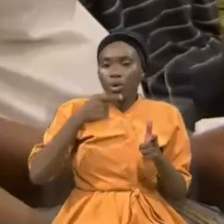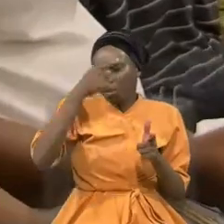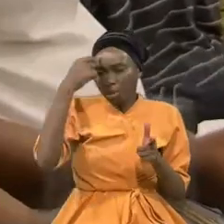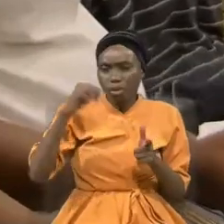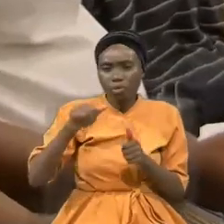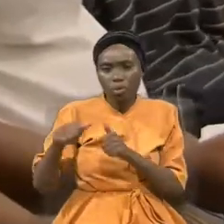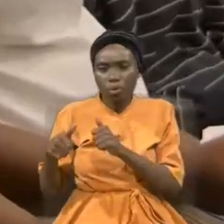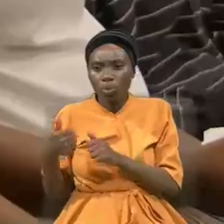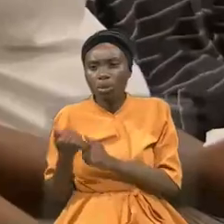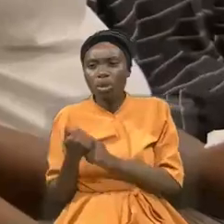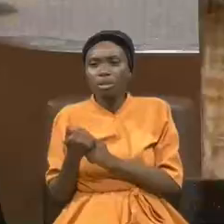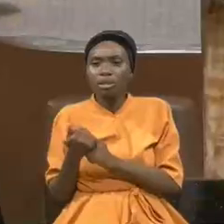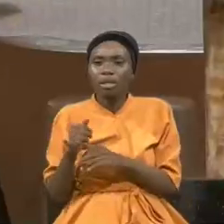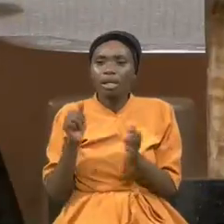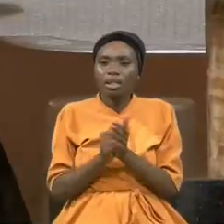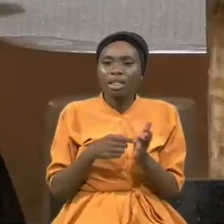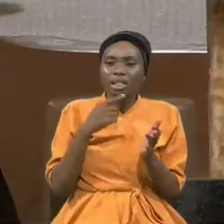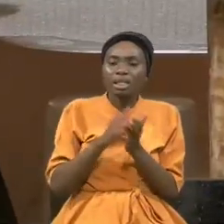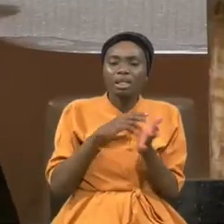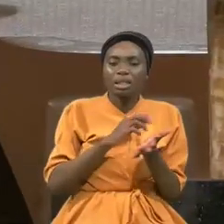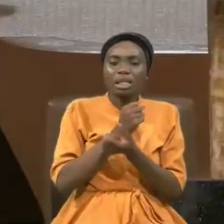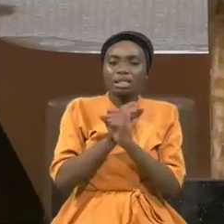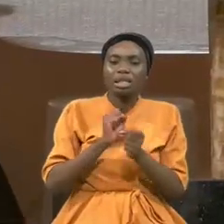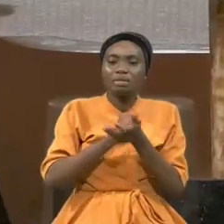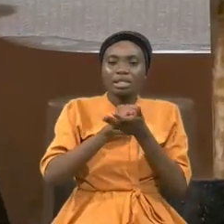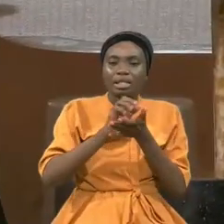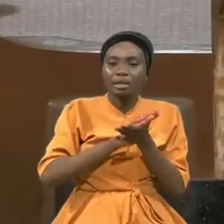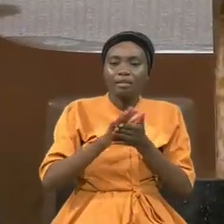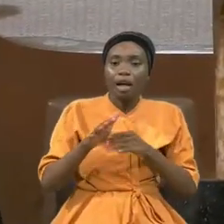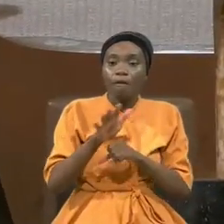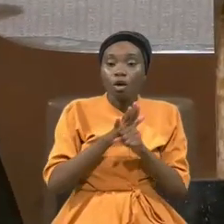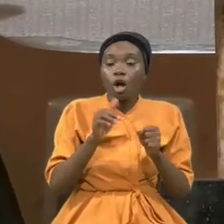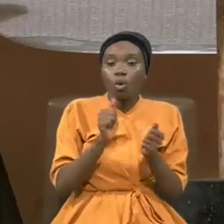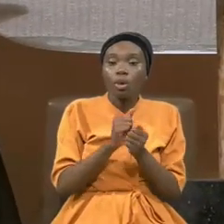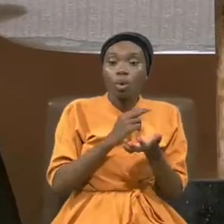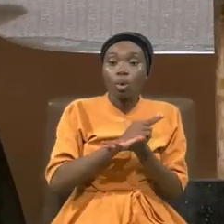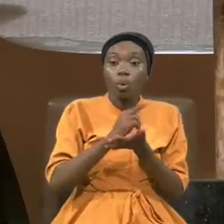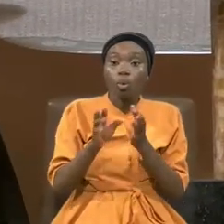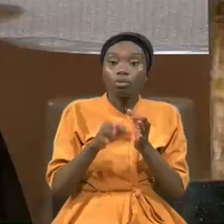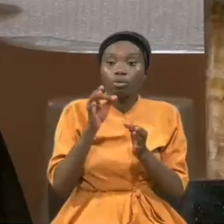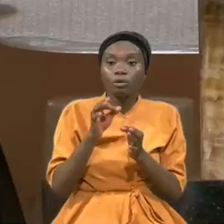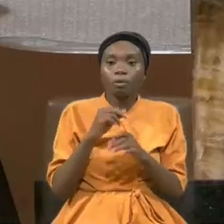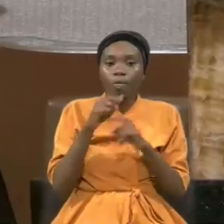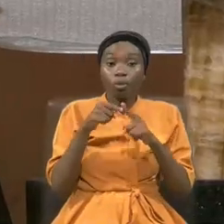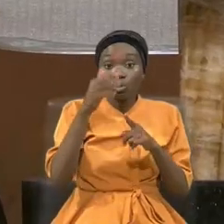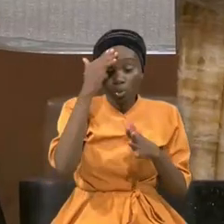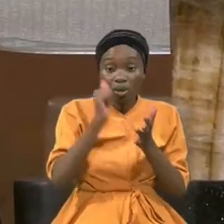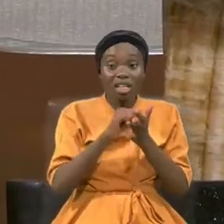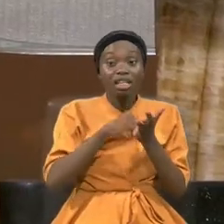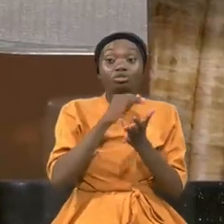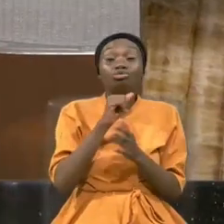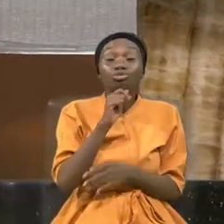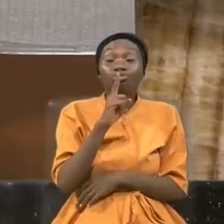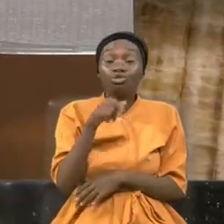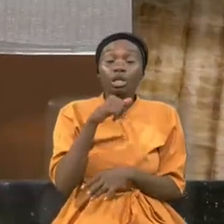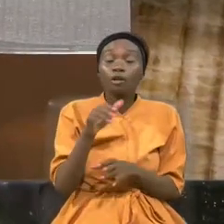ne blasphèment pas le nom du Seigneur à cause des gens qui professent d'être sauvés, sanctifiés, remplis du Saint-Esprit. Mais vous savez que ce n'est pas vrai. Ils